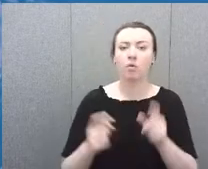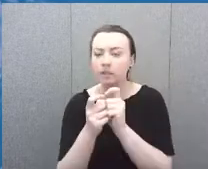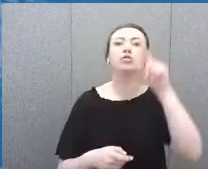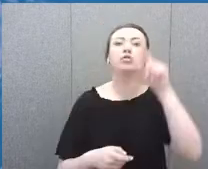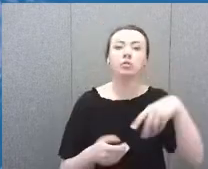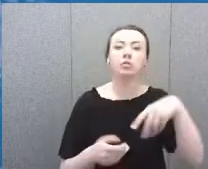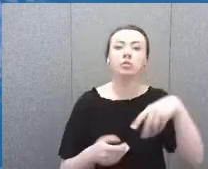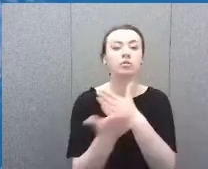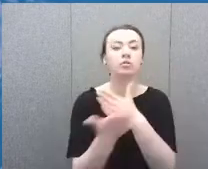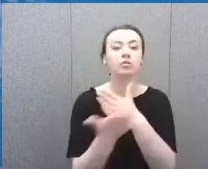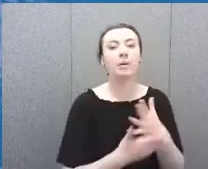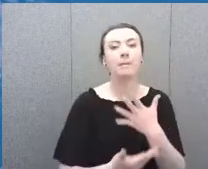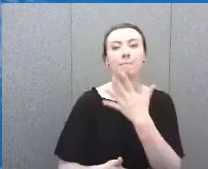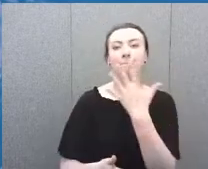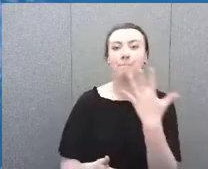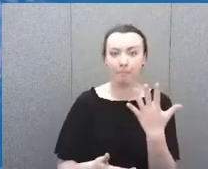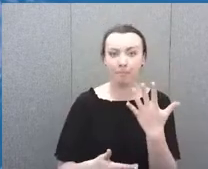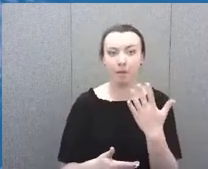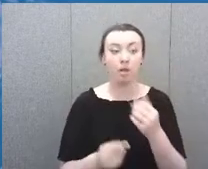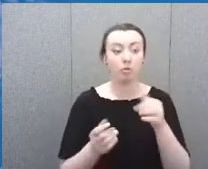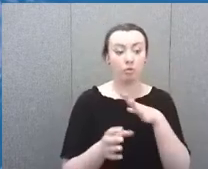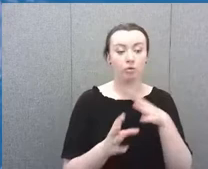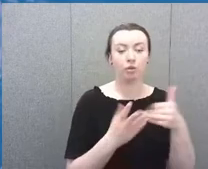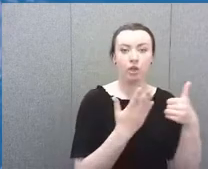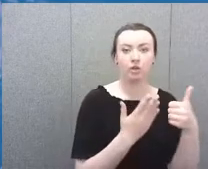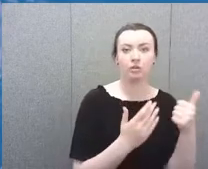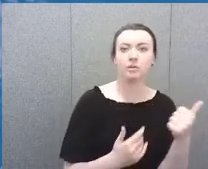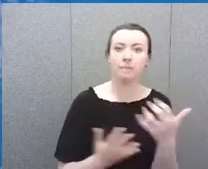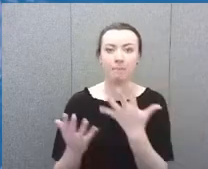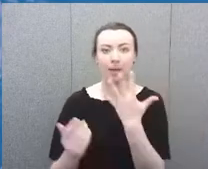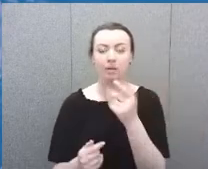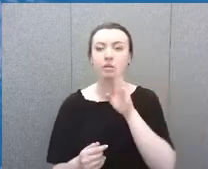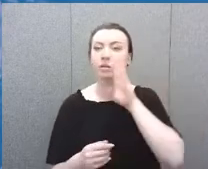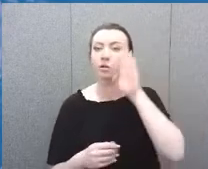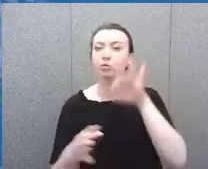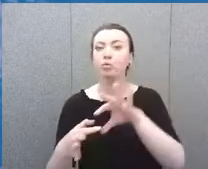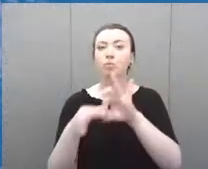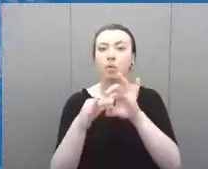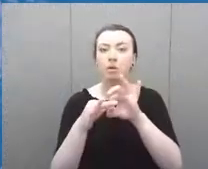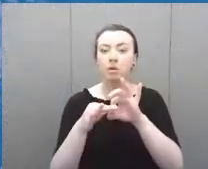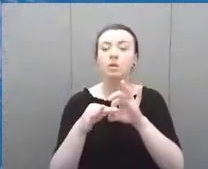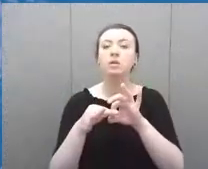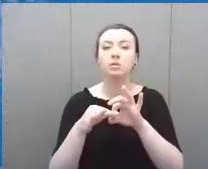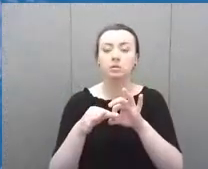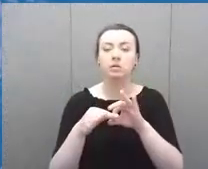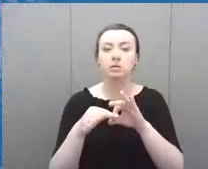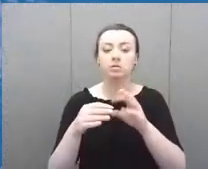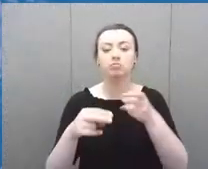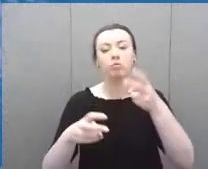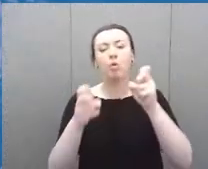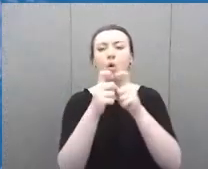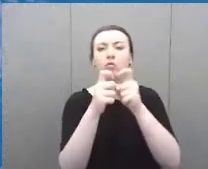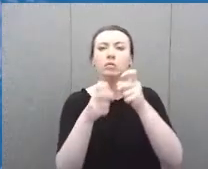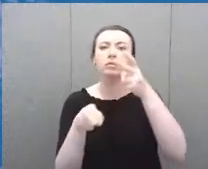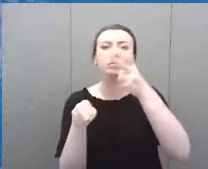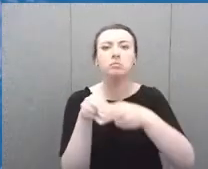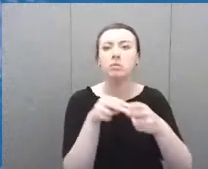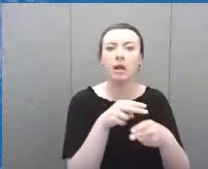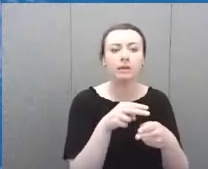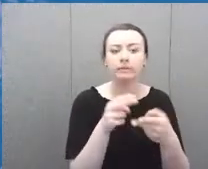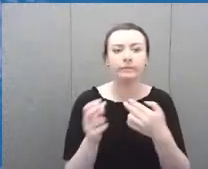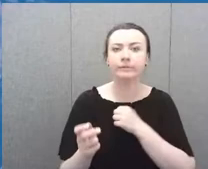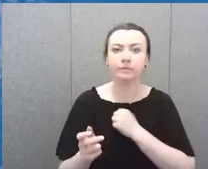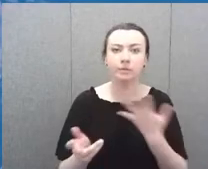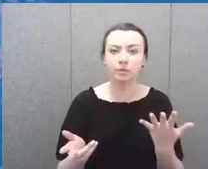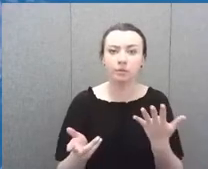стран Восточного партнерства у нас существуют неразрешенные территориальные конфликты в